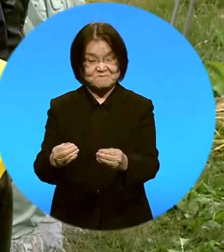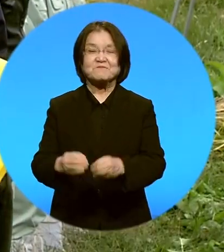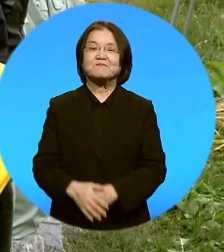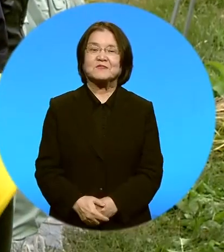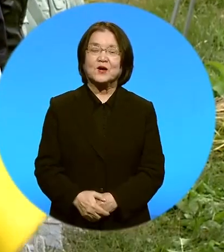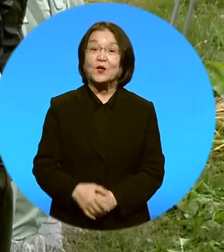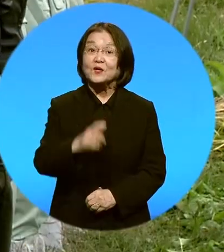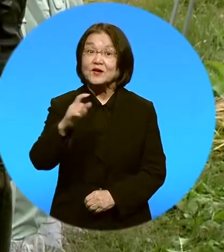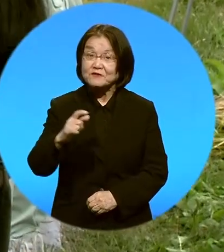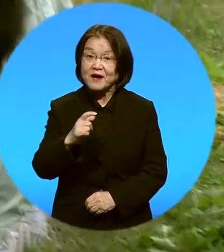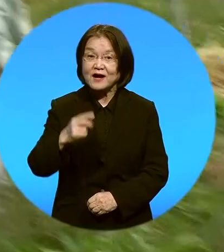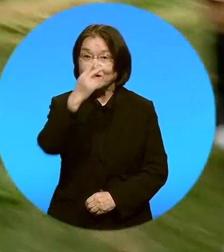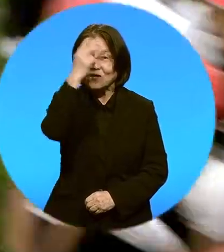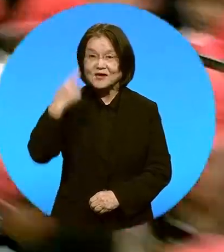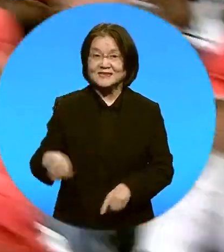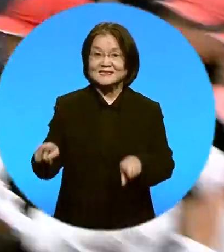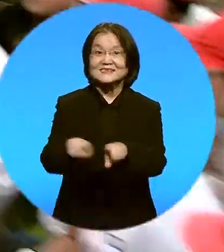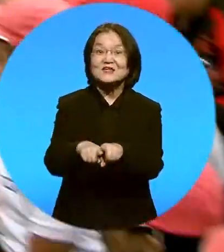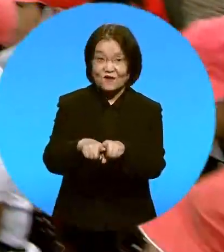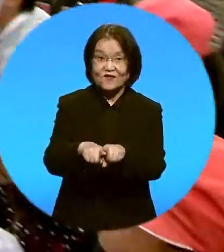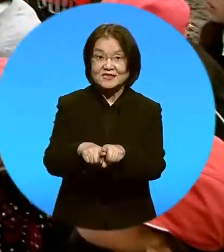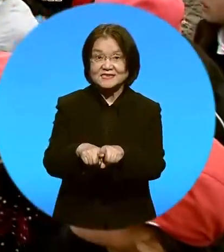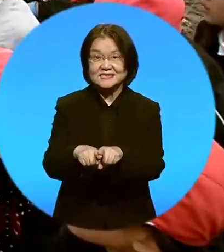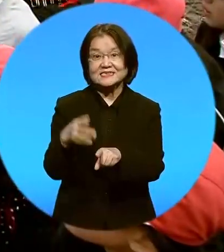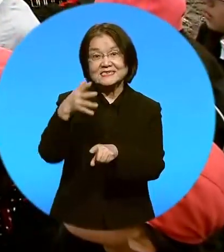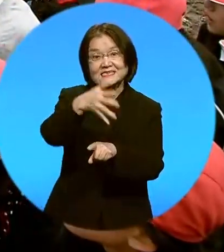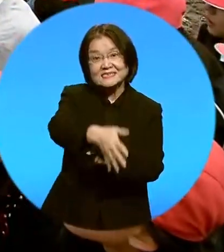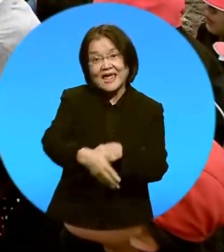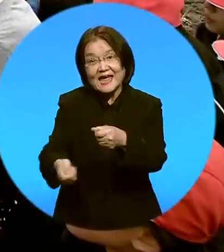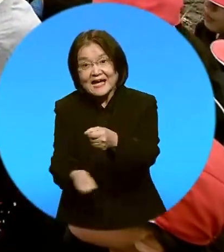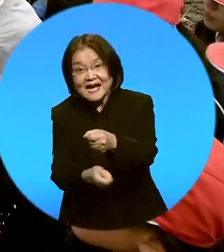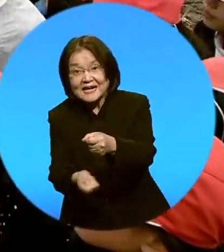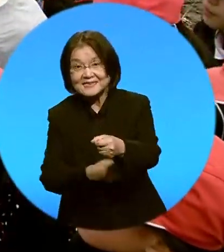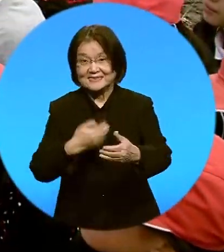この日は高校生と一緒に稲刈り体験をします。